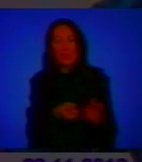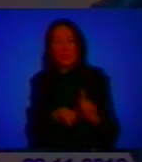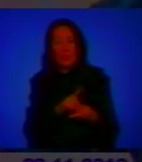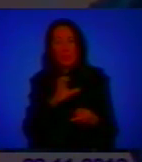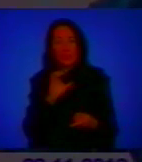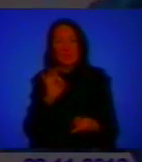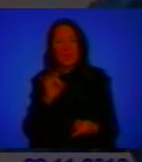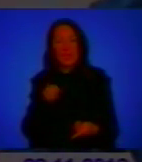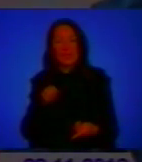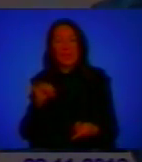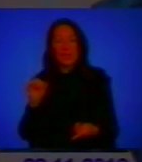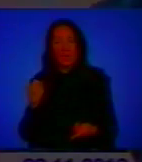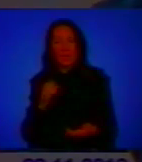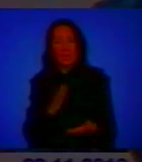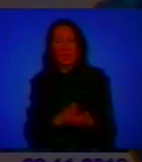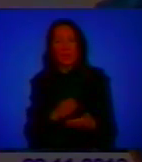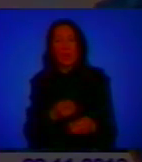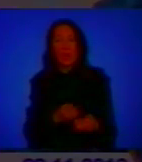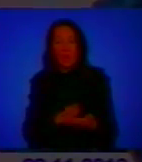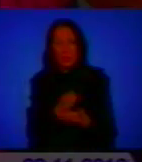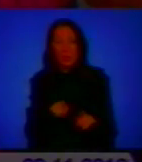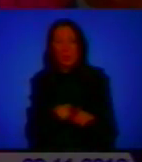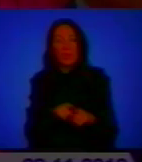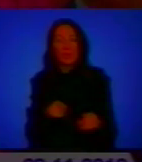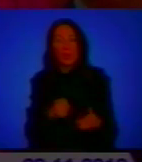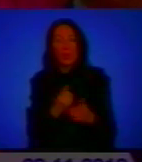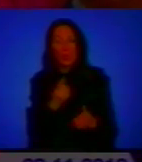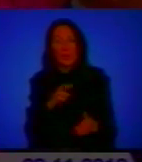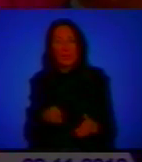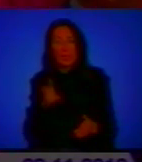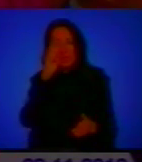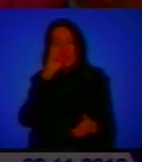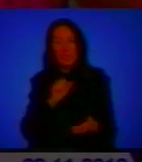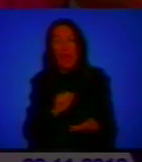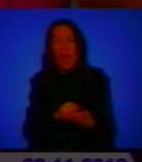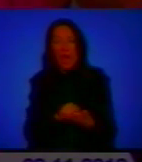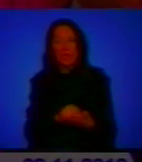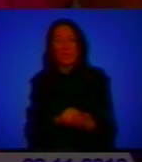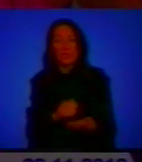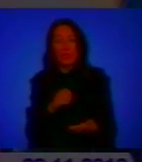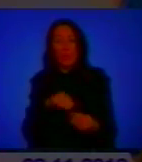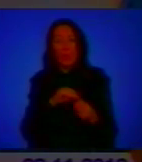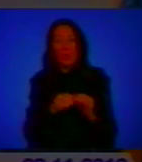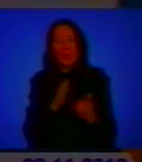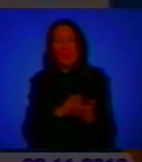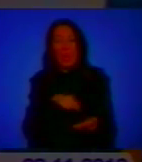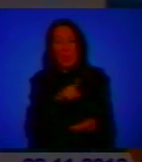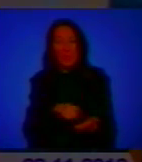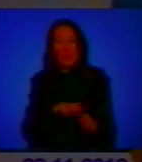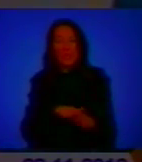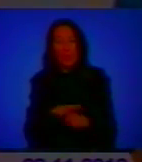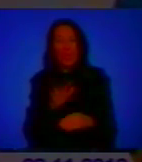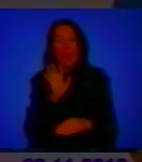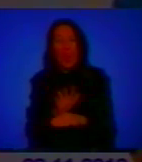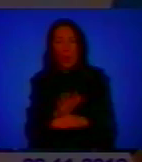позитивна тенденція до 1 тисячі державних актів. Проблемним залишається питання виконання указу президента